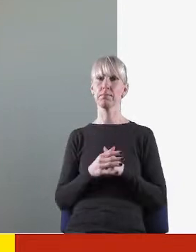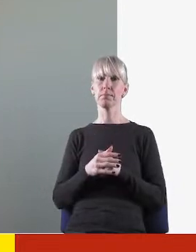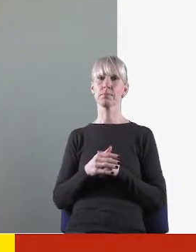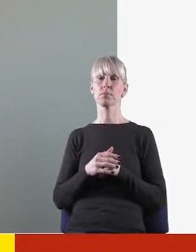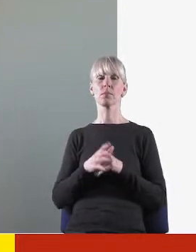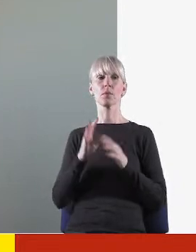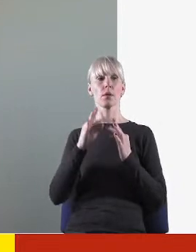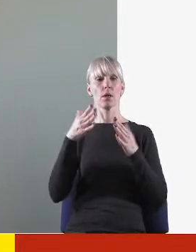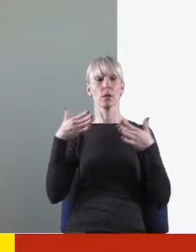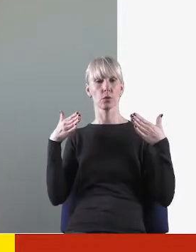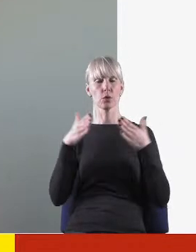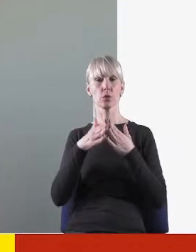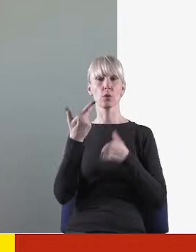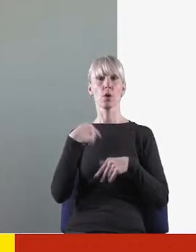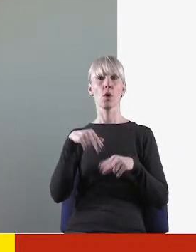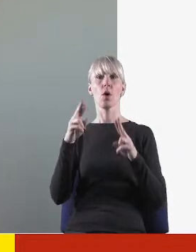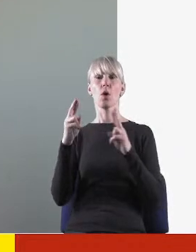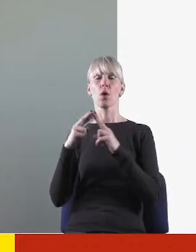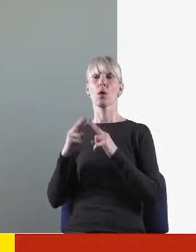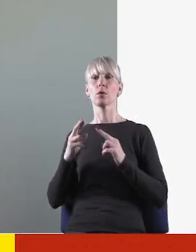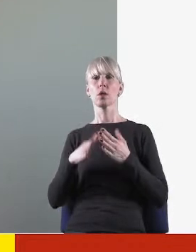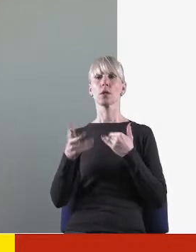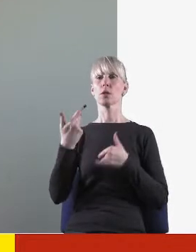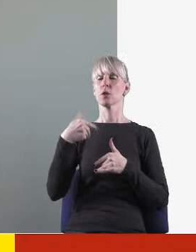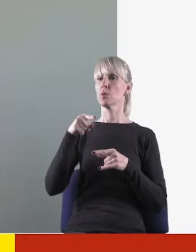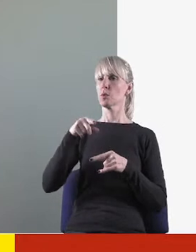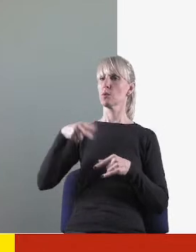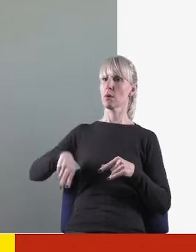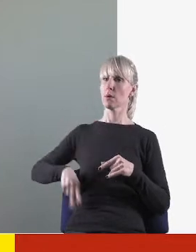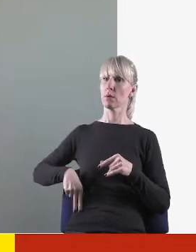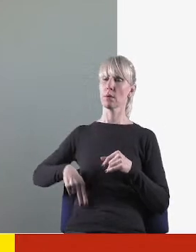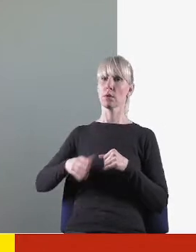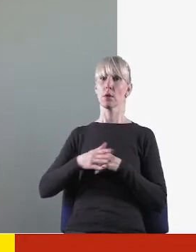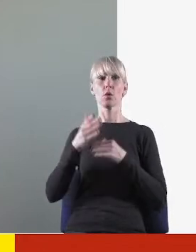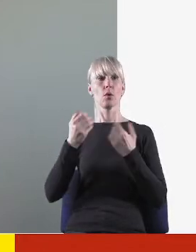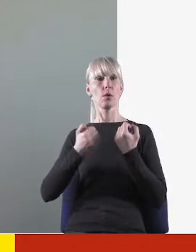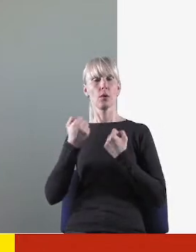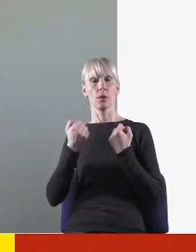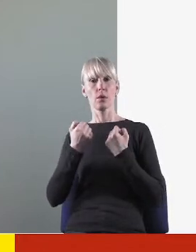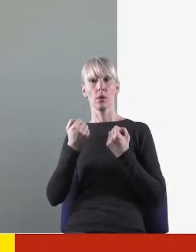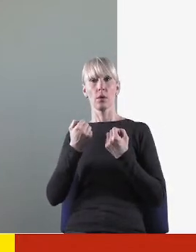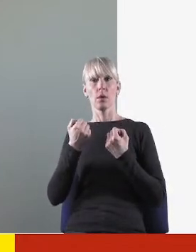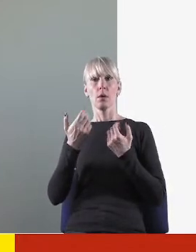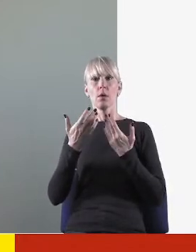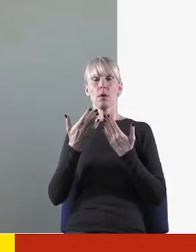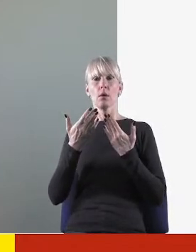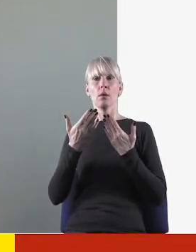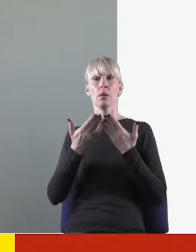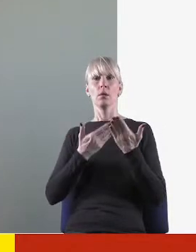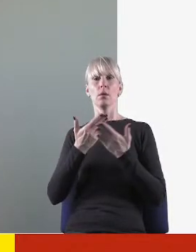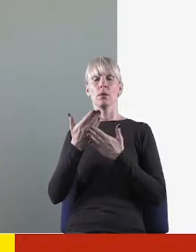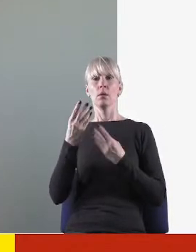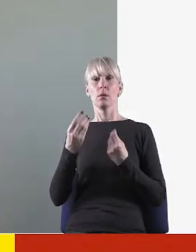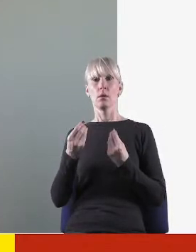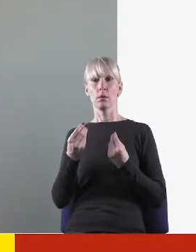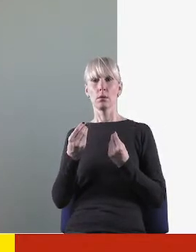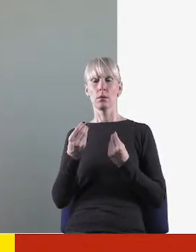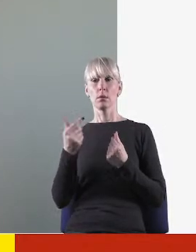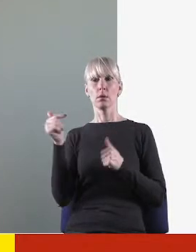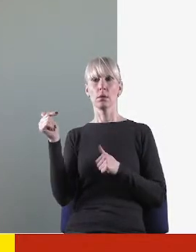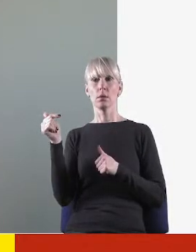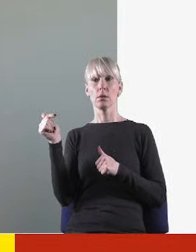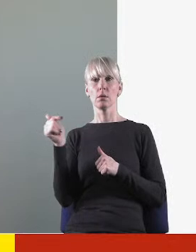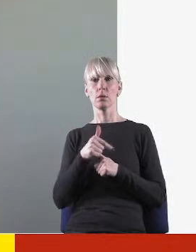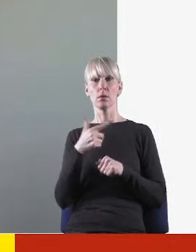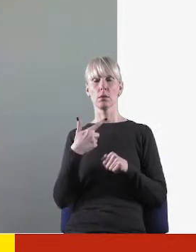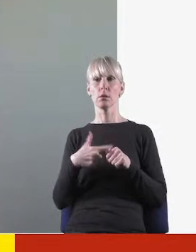ścisłym kontakcie z ministerstwem. Trwają prace nad przesunięciem finansowania na rok